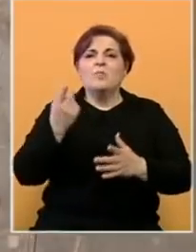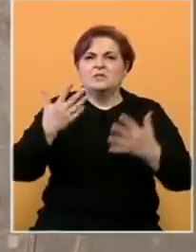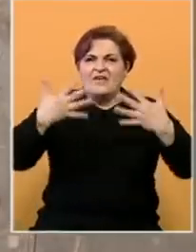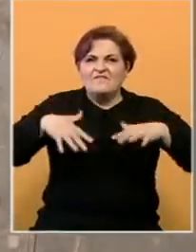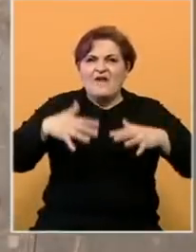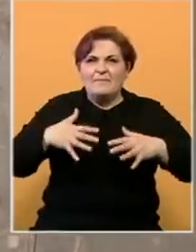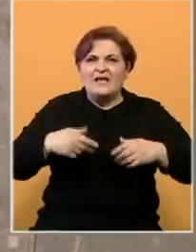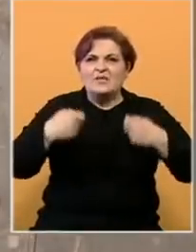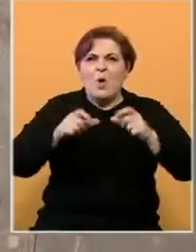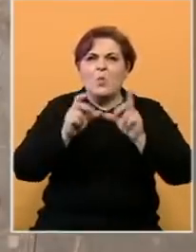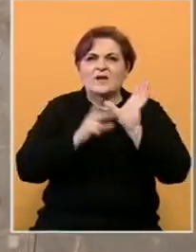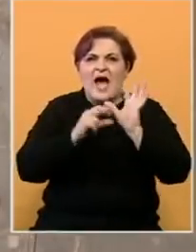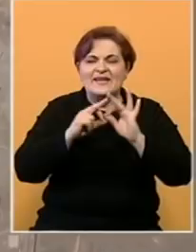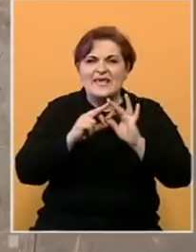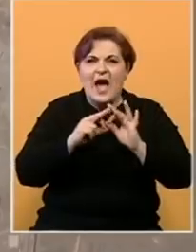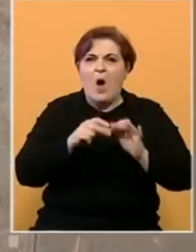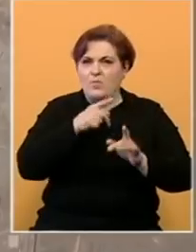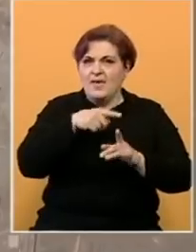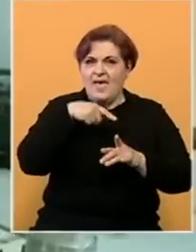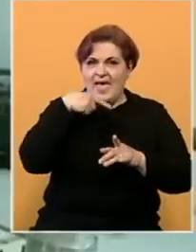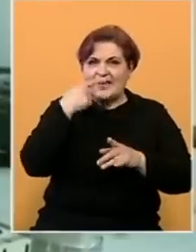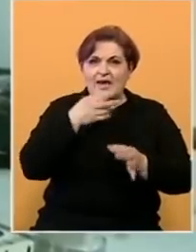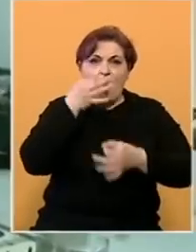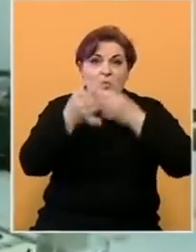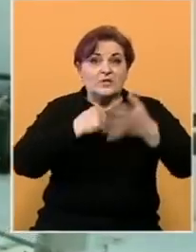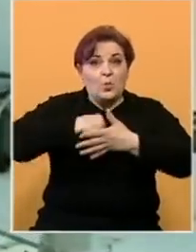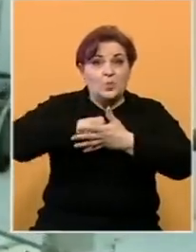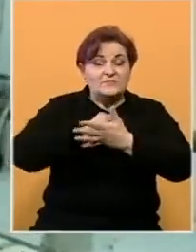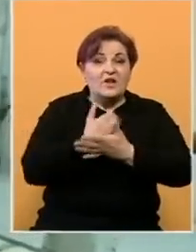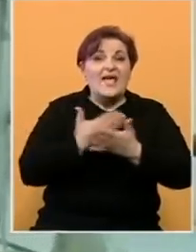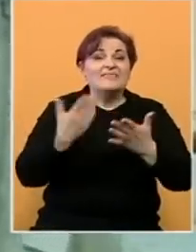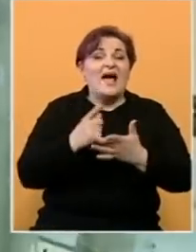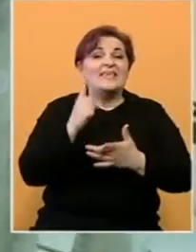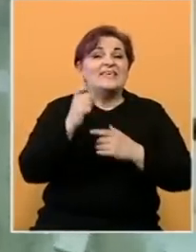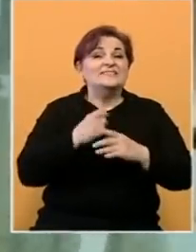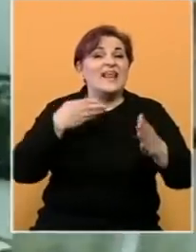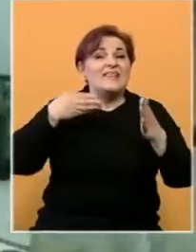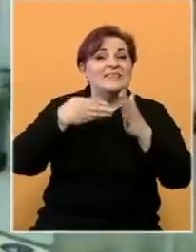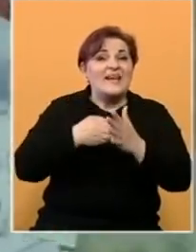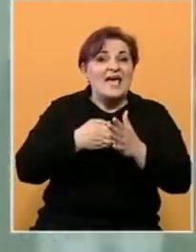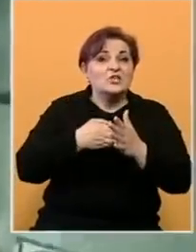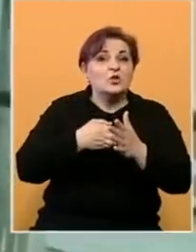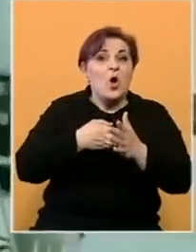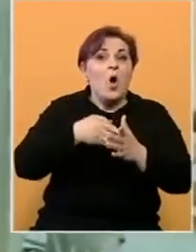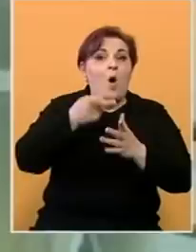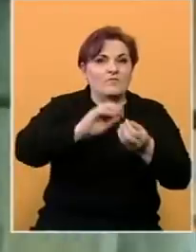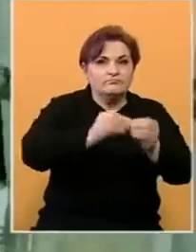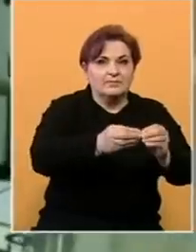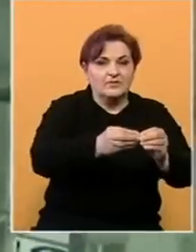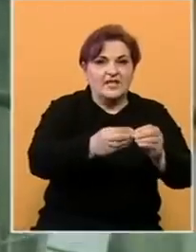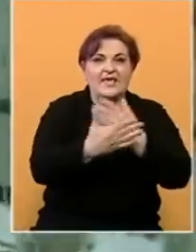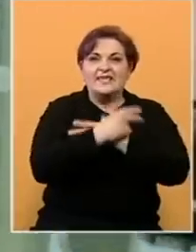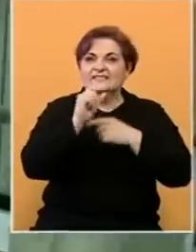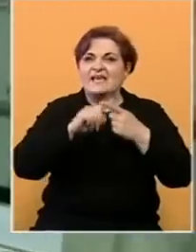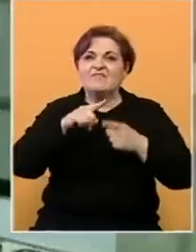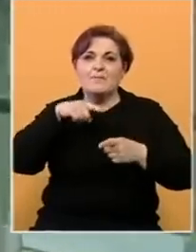za obogaćivanje urana, Zarif je kazao da će istraga ustanoviti da li Izrael direktno stoji iza ove sabotaže.